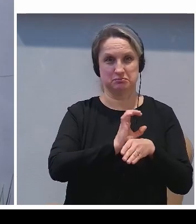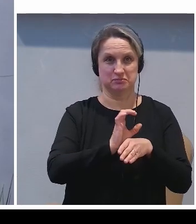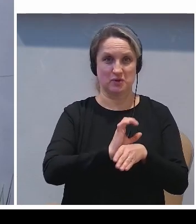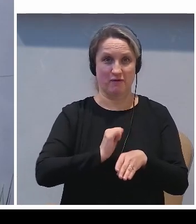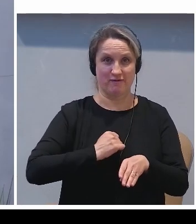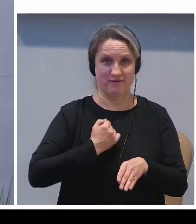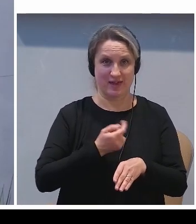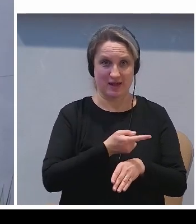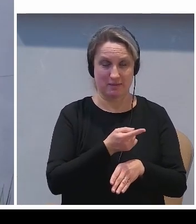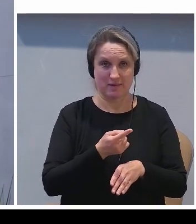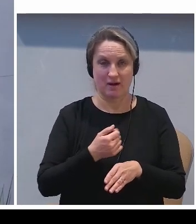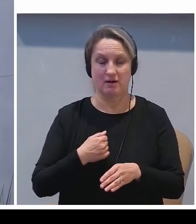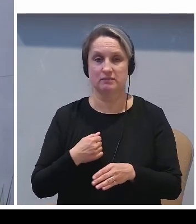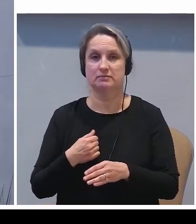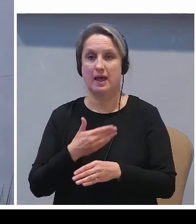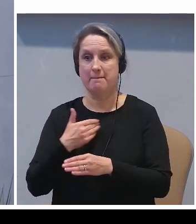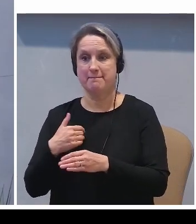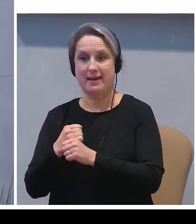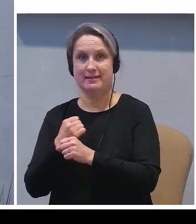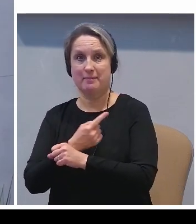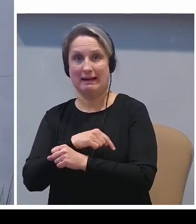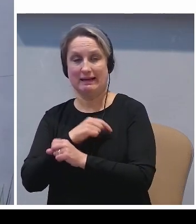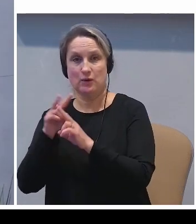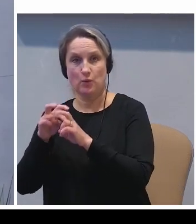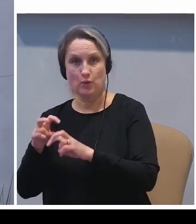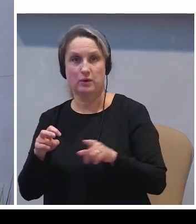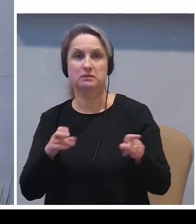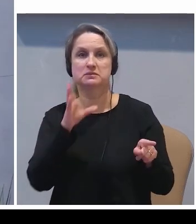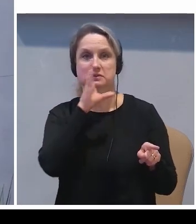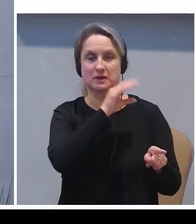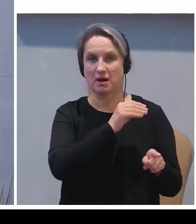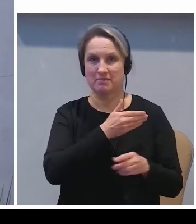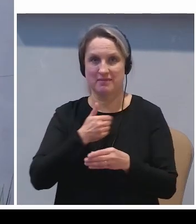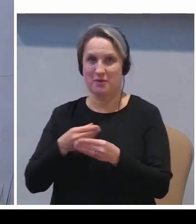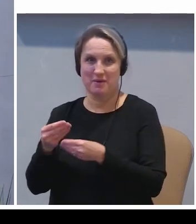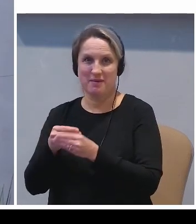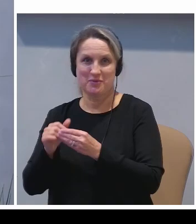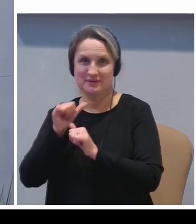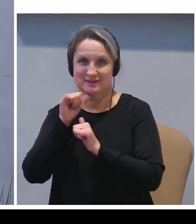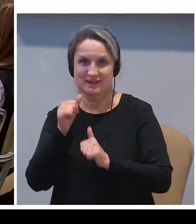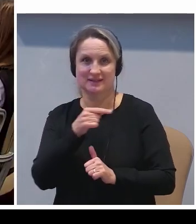meie eest kliinilisi uuringu teeb, siis sellepärast, et nemad saavad seda lubada, aga meie oma laboris ei saa.